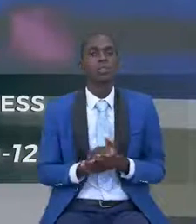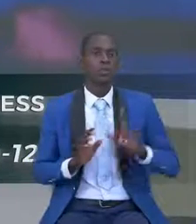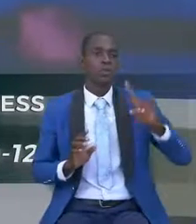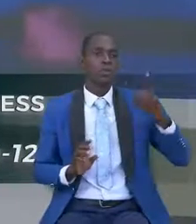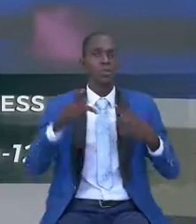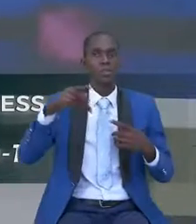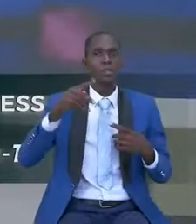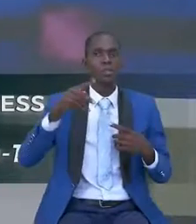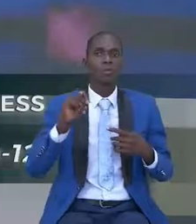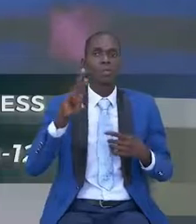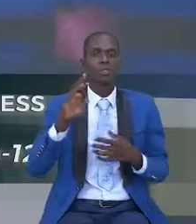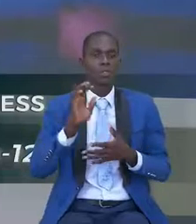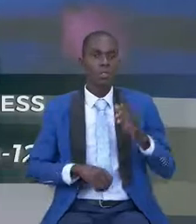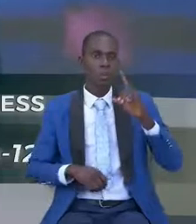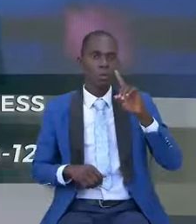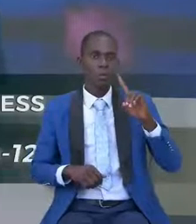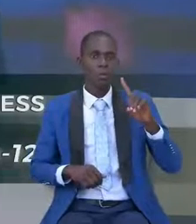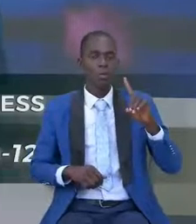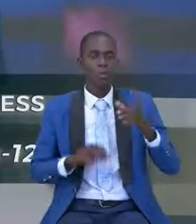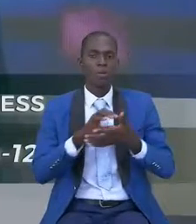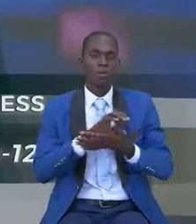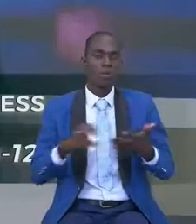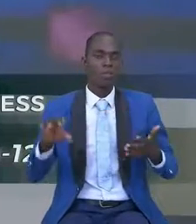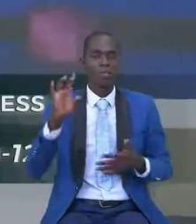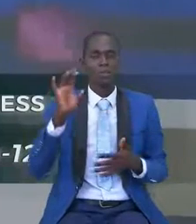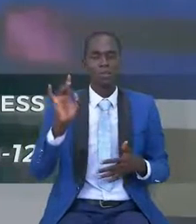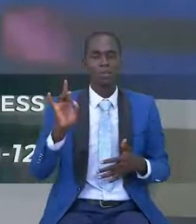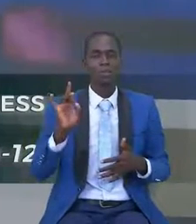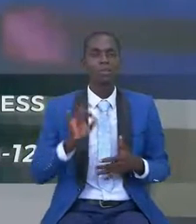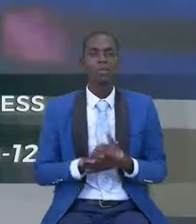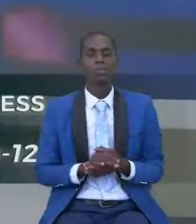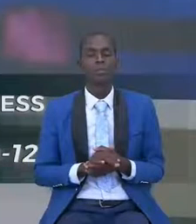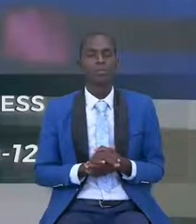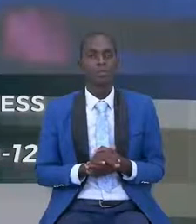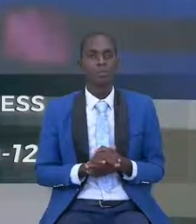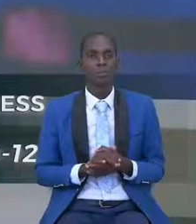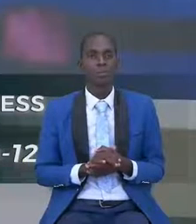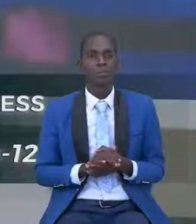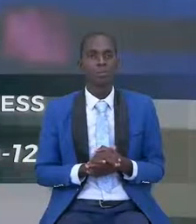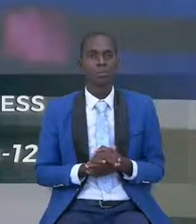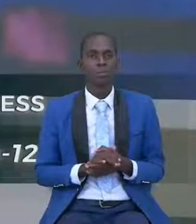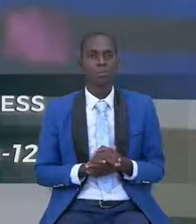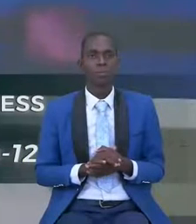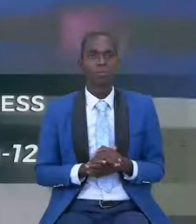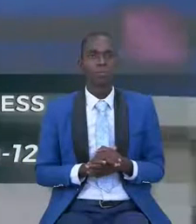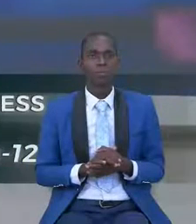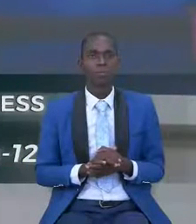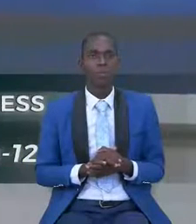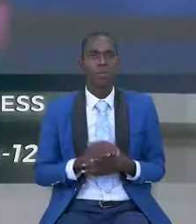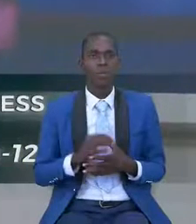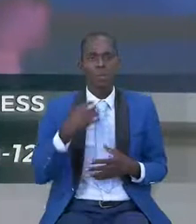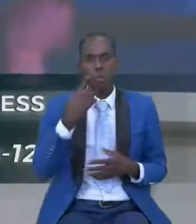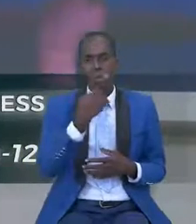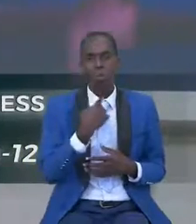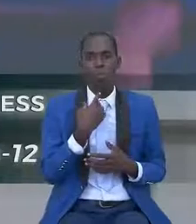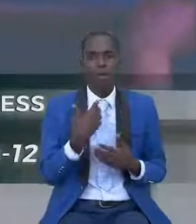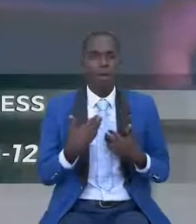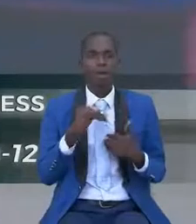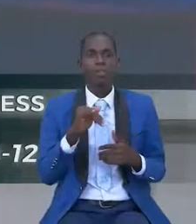1 Pierre, chapitre 1, verset 8. Lui que